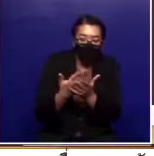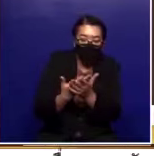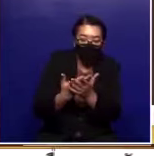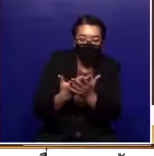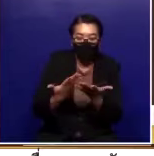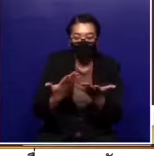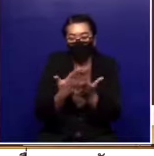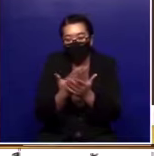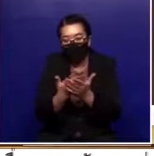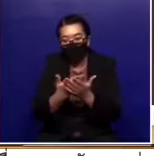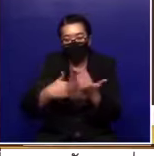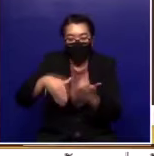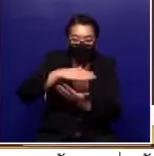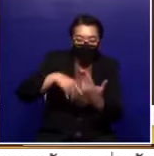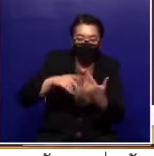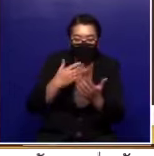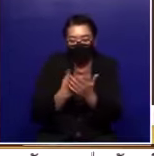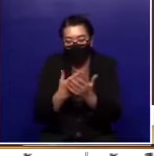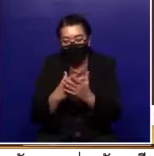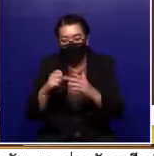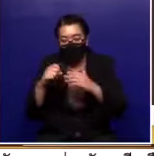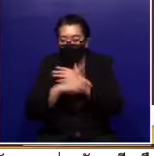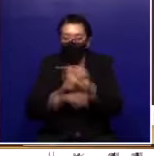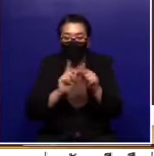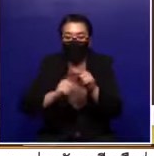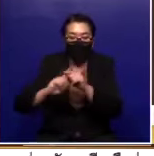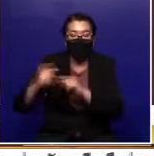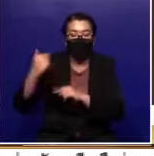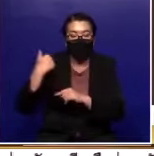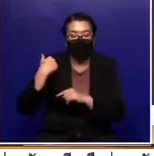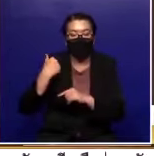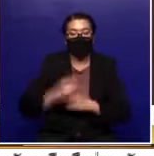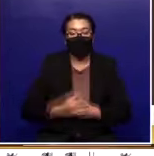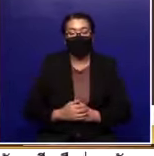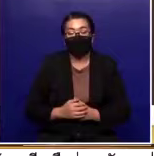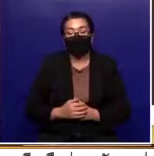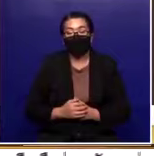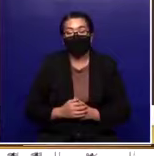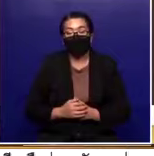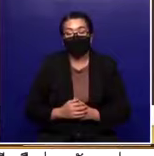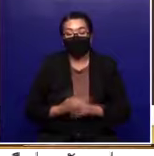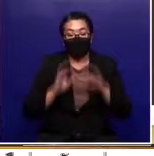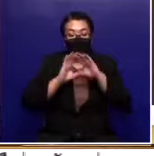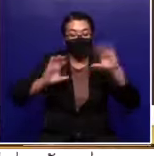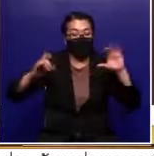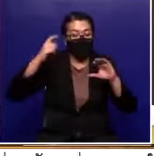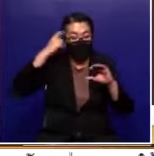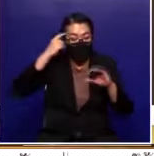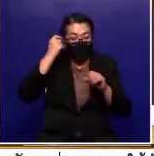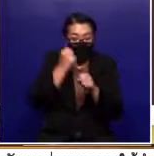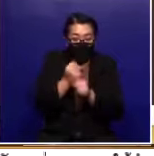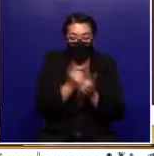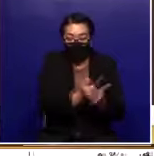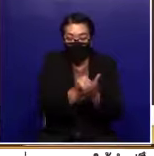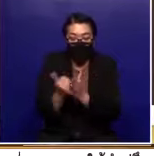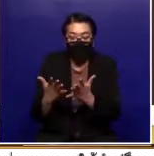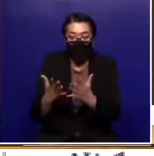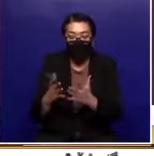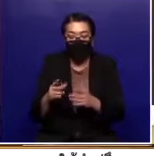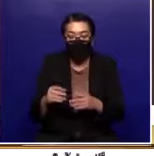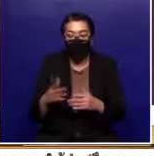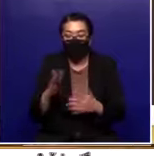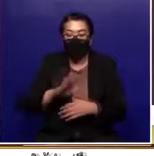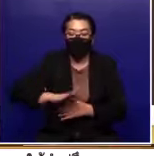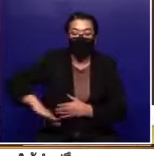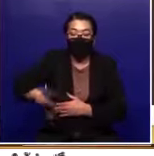ารพครับรัฐบาลชุดนี้ไม่คิดทำหรือไม่หาทำยังดันทุลังให้คนขับรถพาพี่น้องประชาช